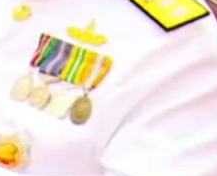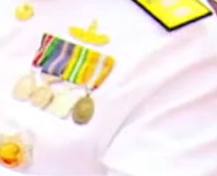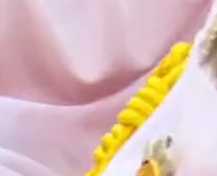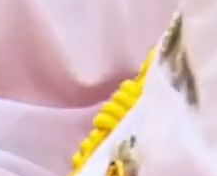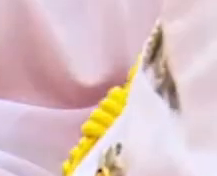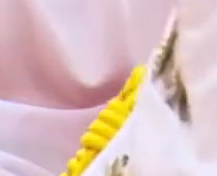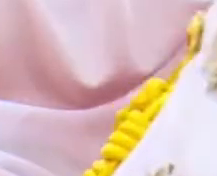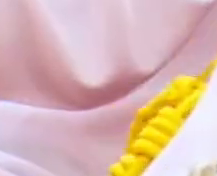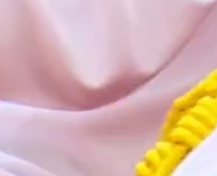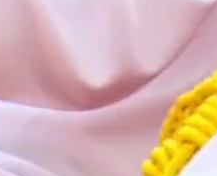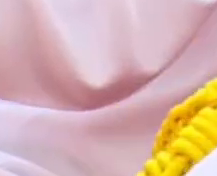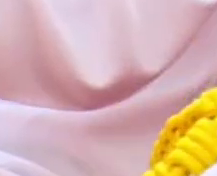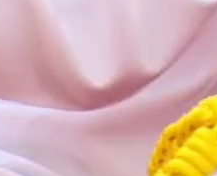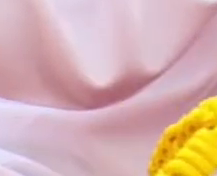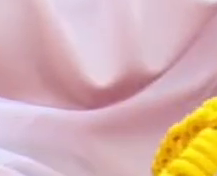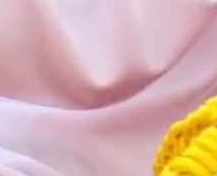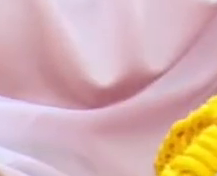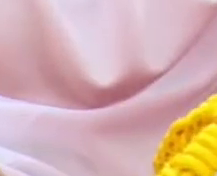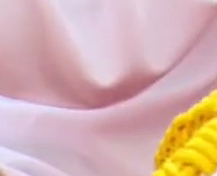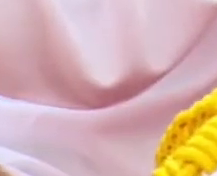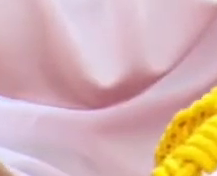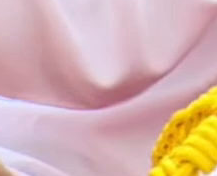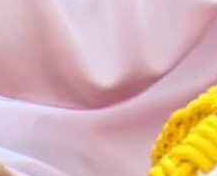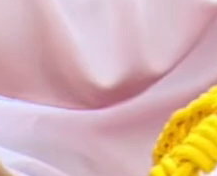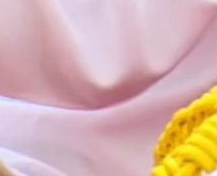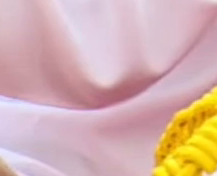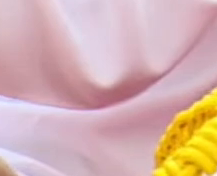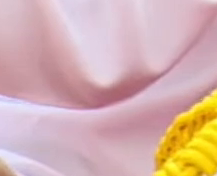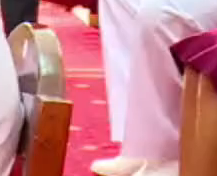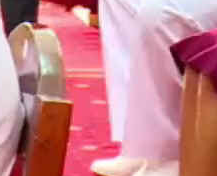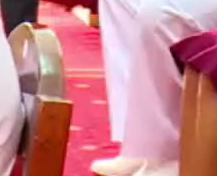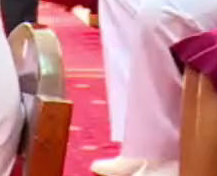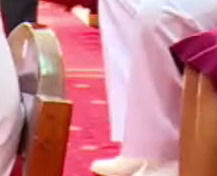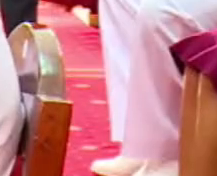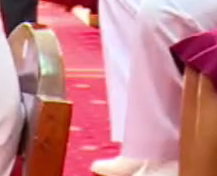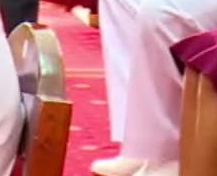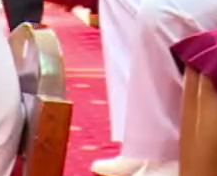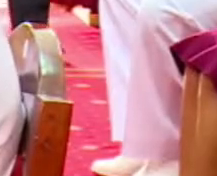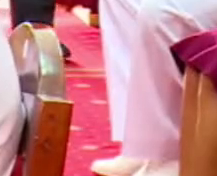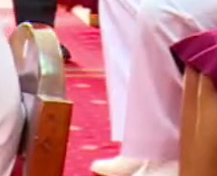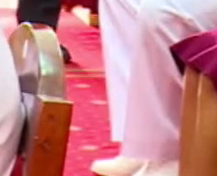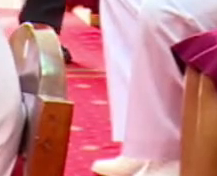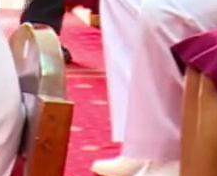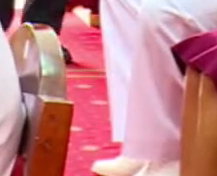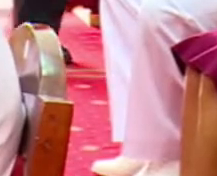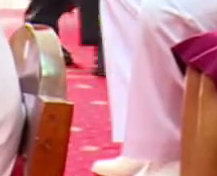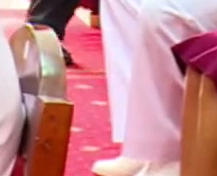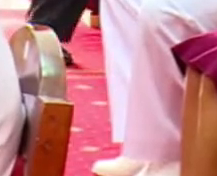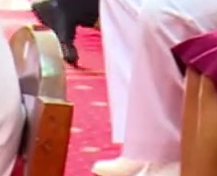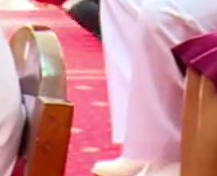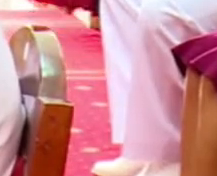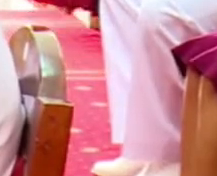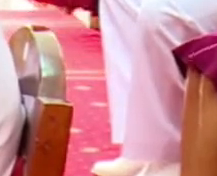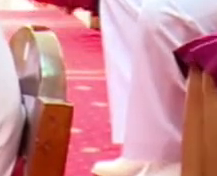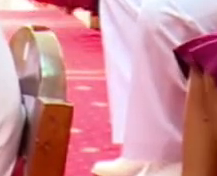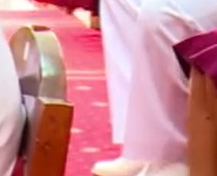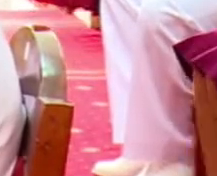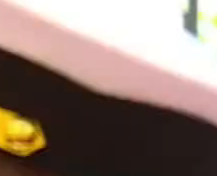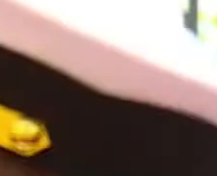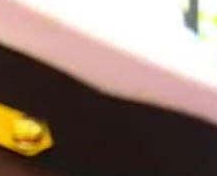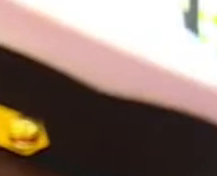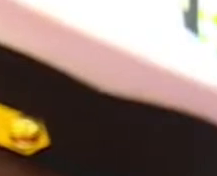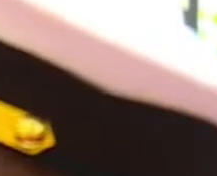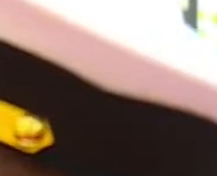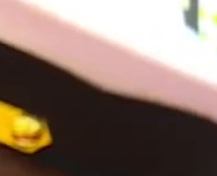Rais alimpandisha madaraka Brigadier Stephen James Motoko hadi cheo cha Meja Jenerali na kisha kumteua ofisa mkuu wa